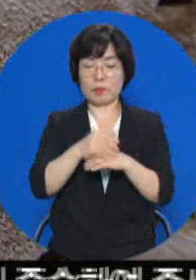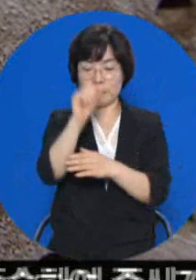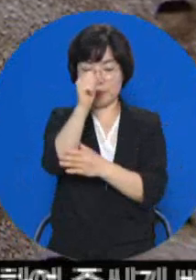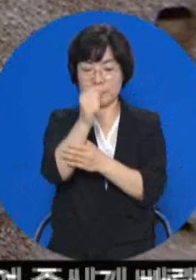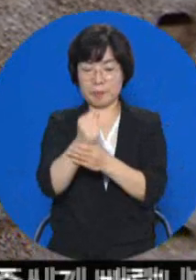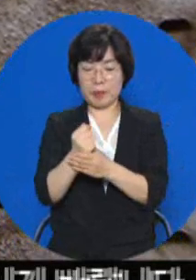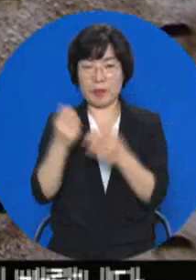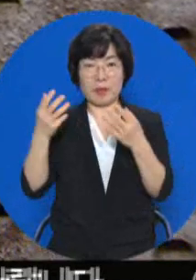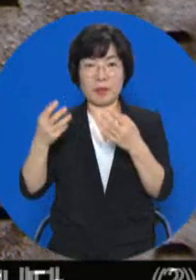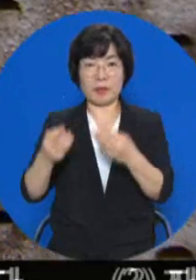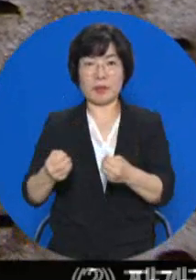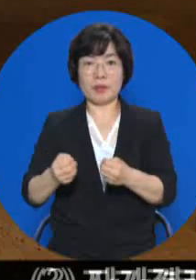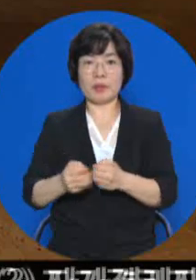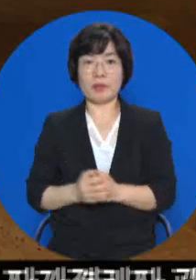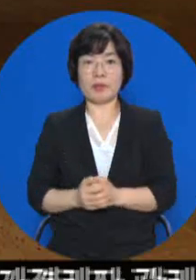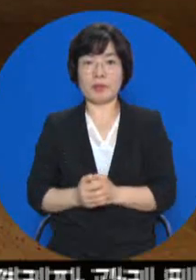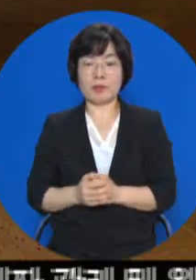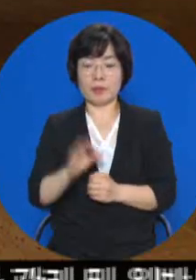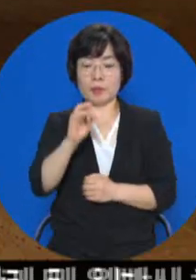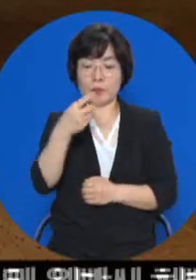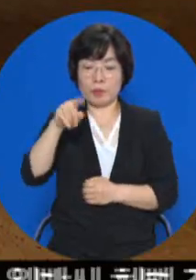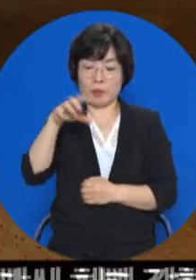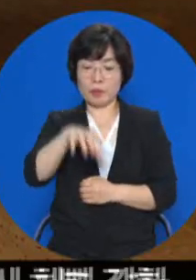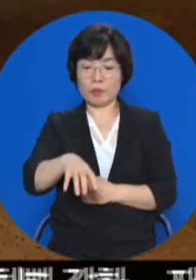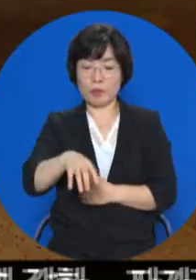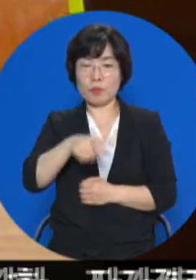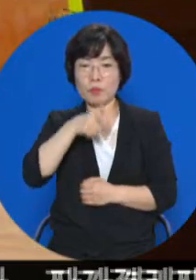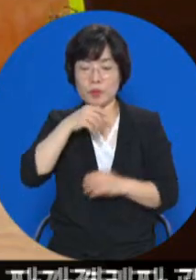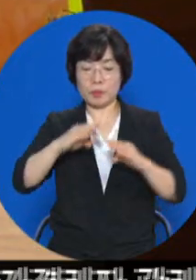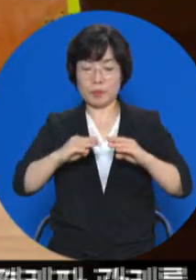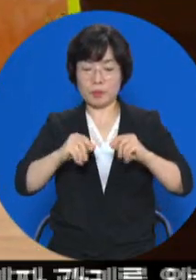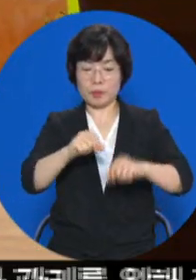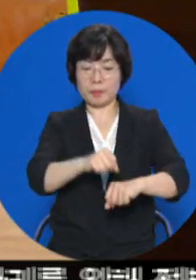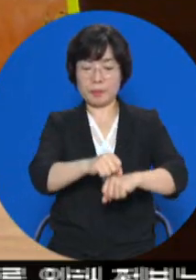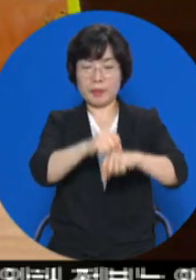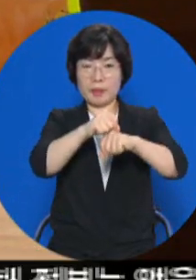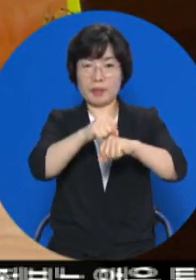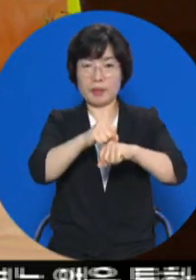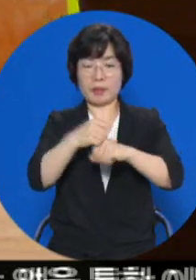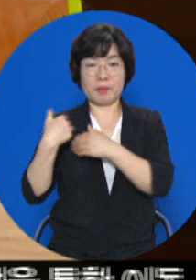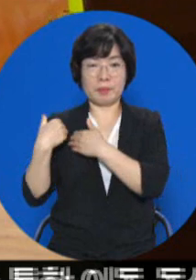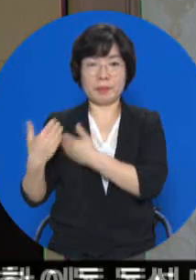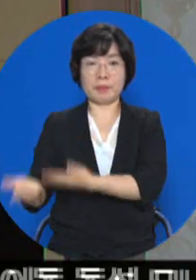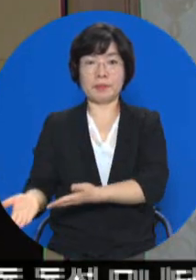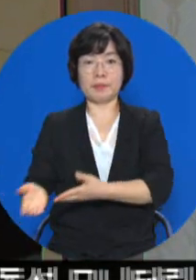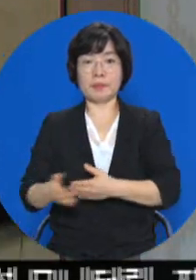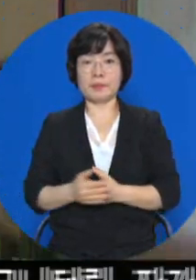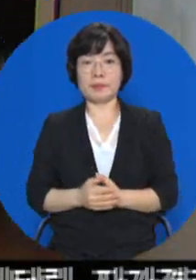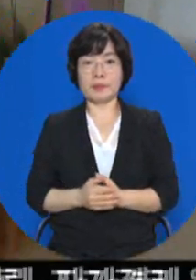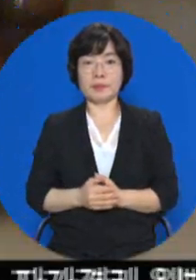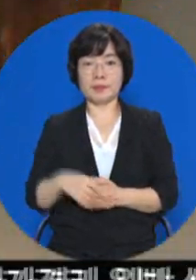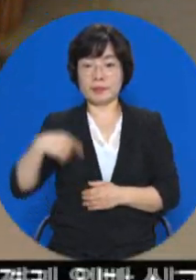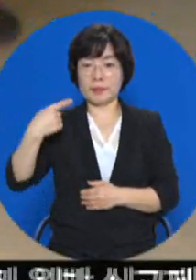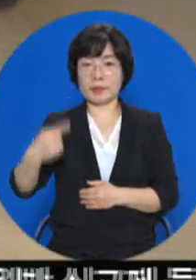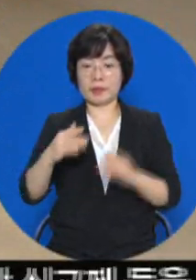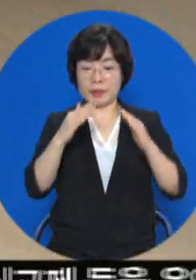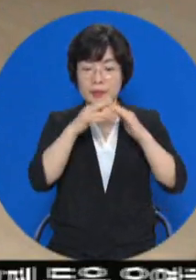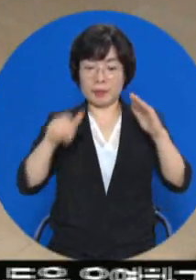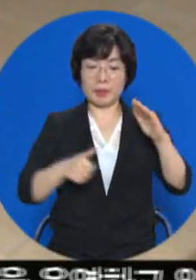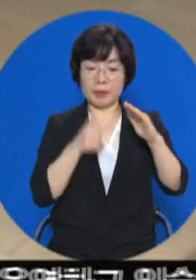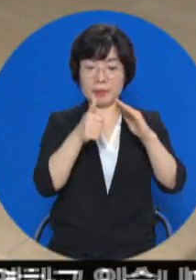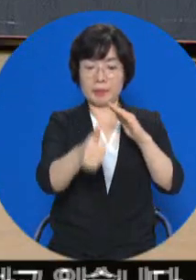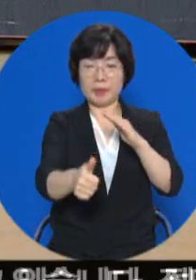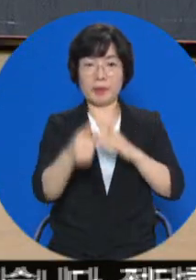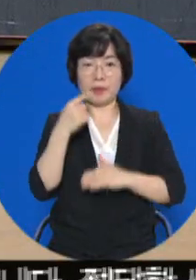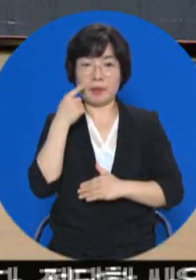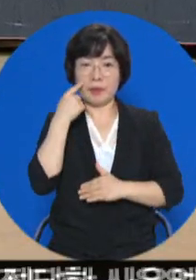얼룩덜룩한 곰팡이가 피어 있고 요가시설은 먼지를 뒤집어 쓴 채 방치돼 있습니다. 이번에는 집 안으로 들어가